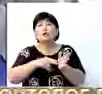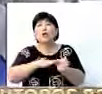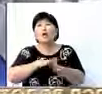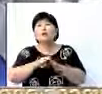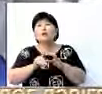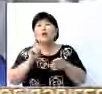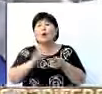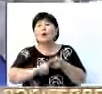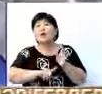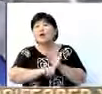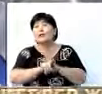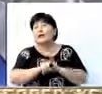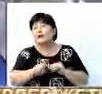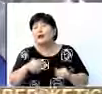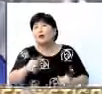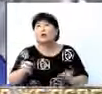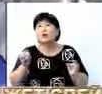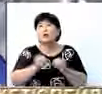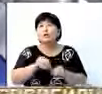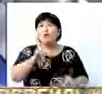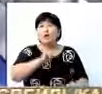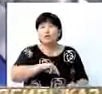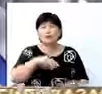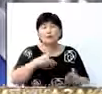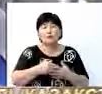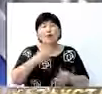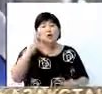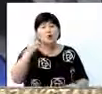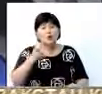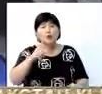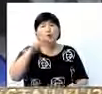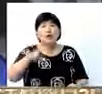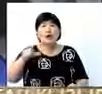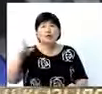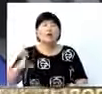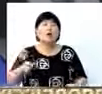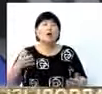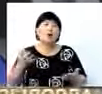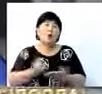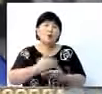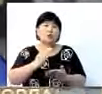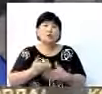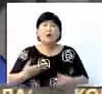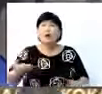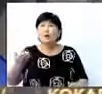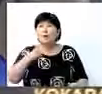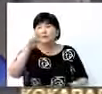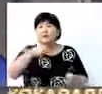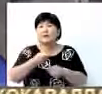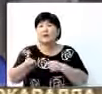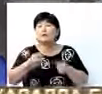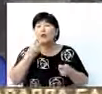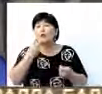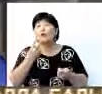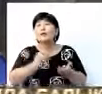қосқанның арқасында осында тұрақты жұмыс істеуге 200 адамның қолы жетіп отыр. Біз елбасымыздың